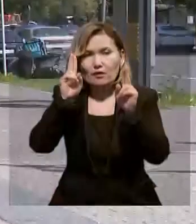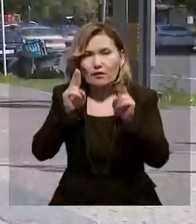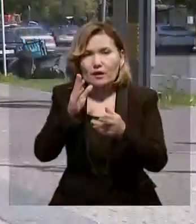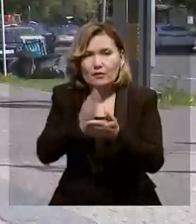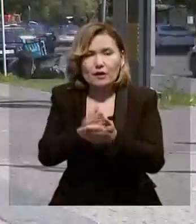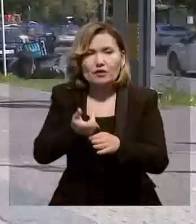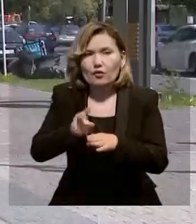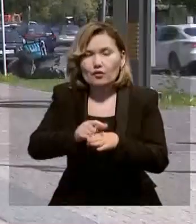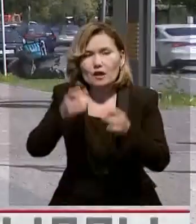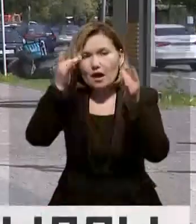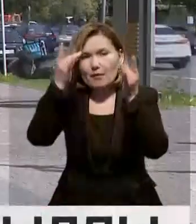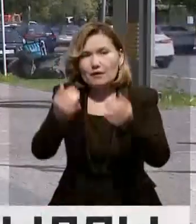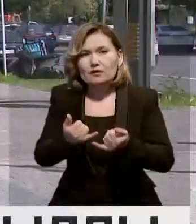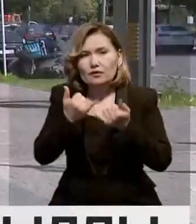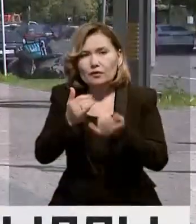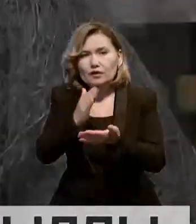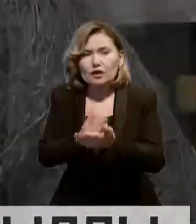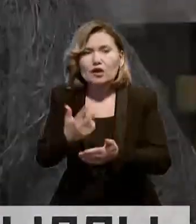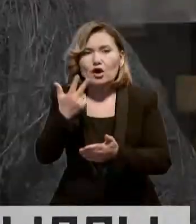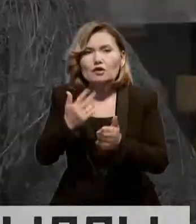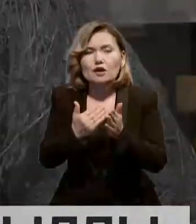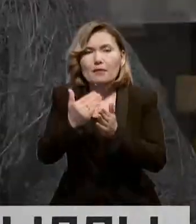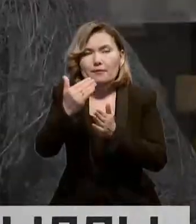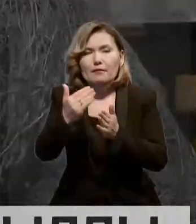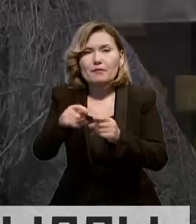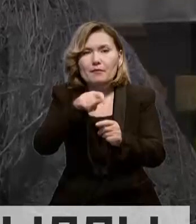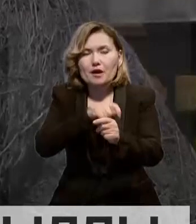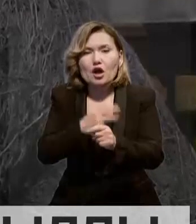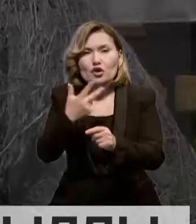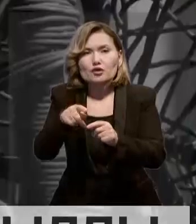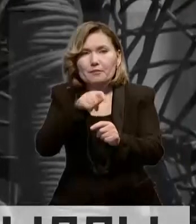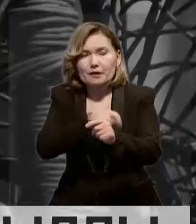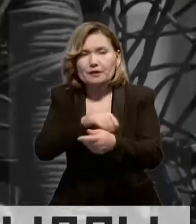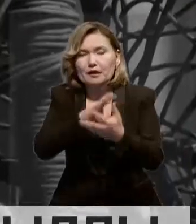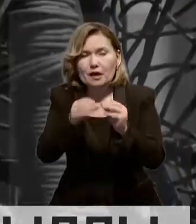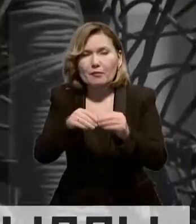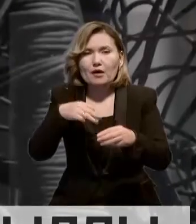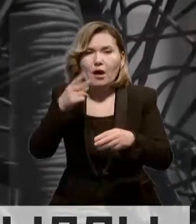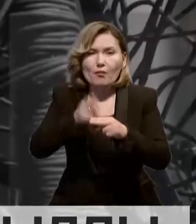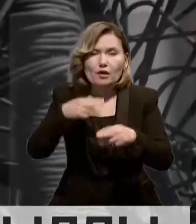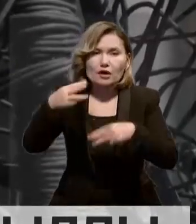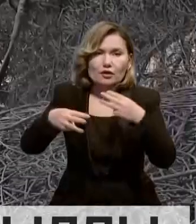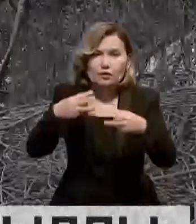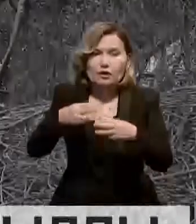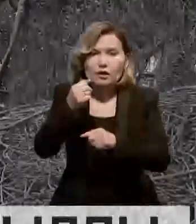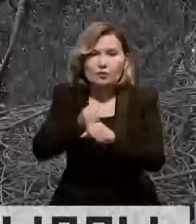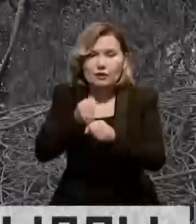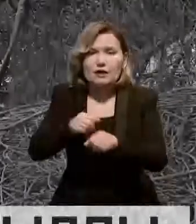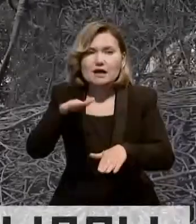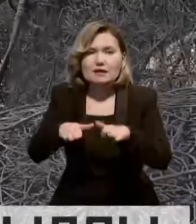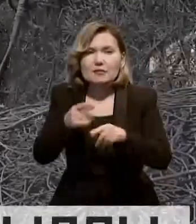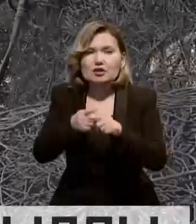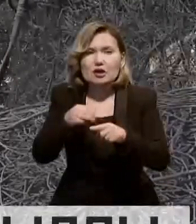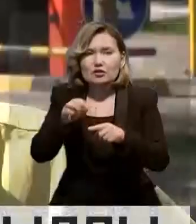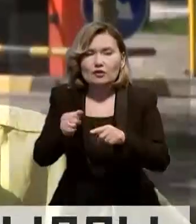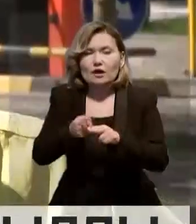кодтың өнердегі көрінісі дейді суретші. 3 метрлік шапан күйдірілген болат темірден өріліп жасалған. Салмағы жарты тонна. Жеке